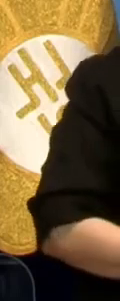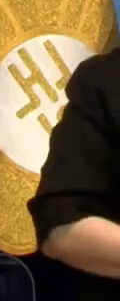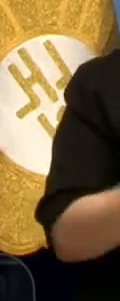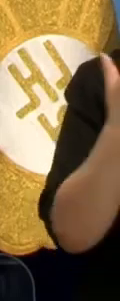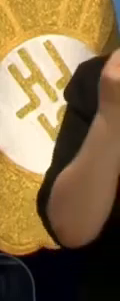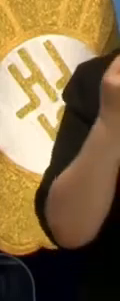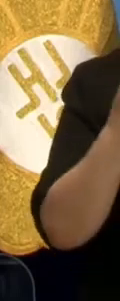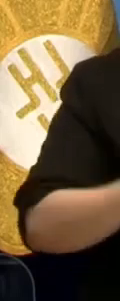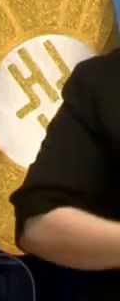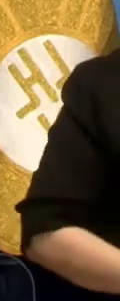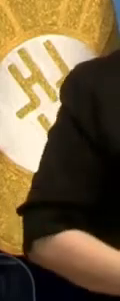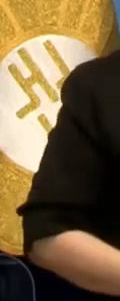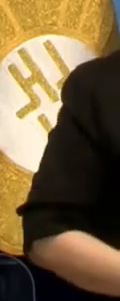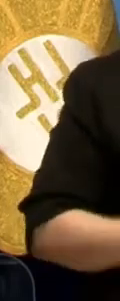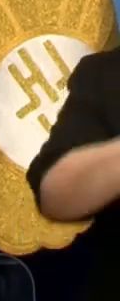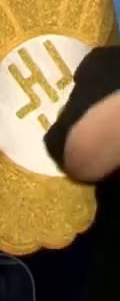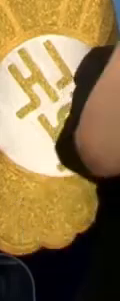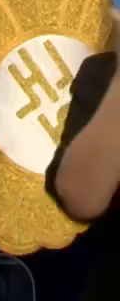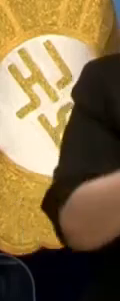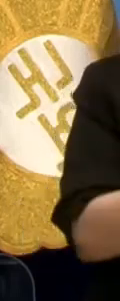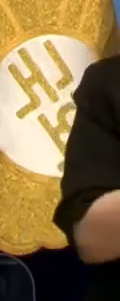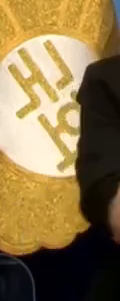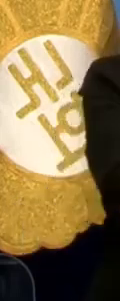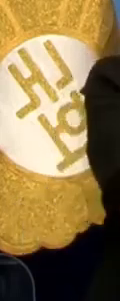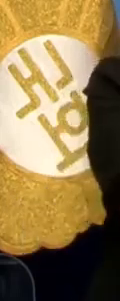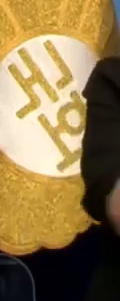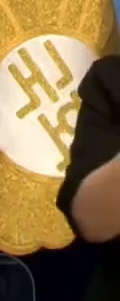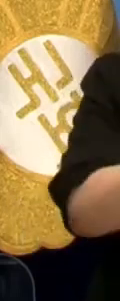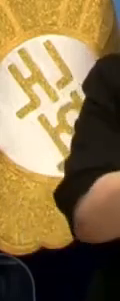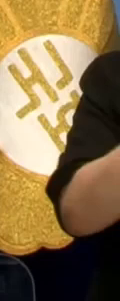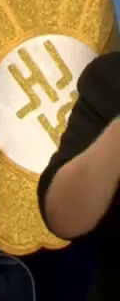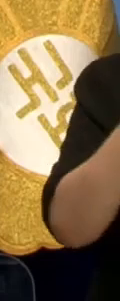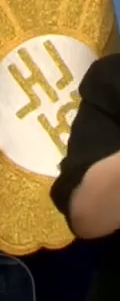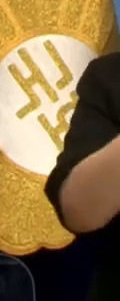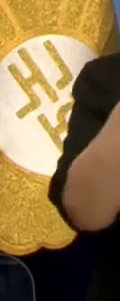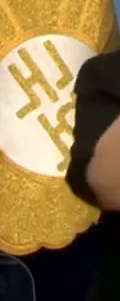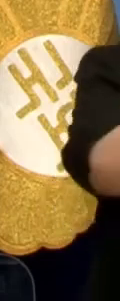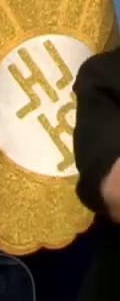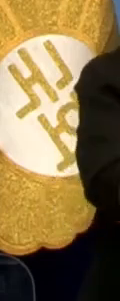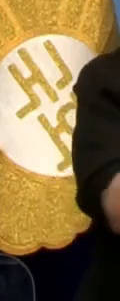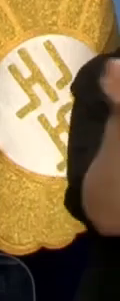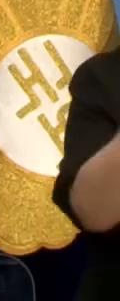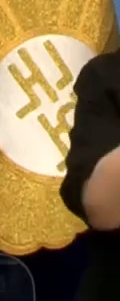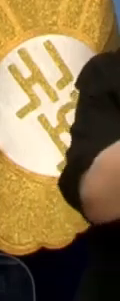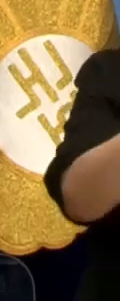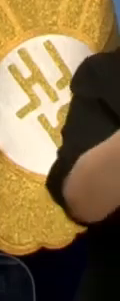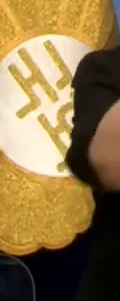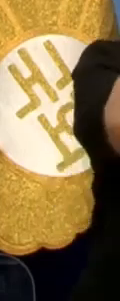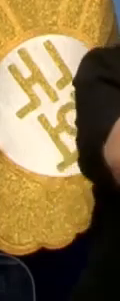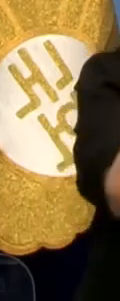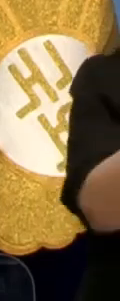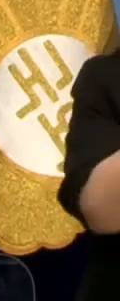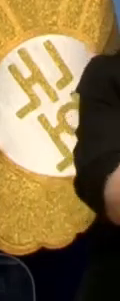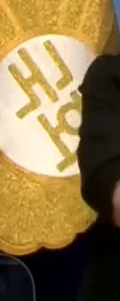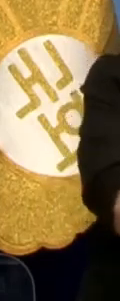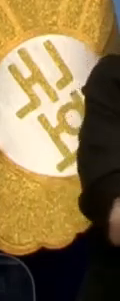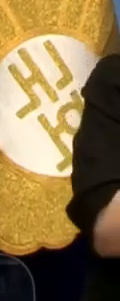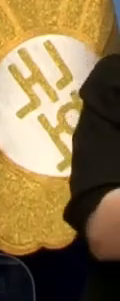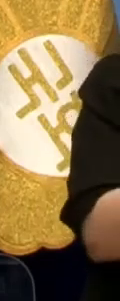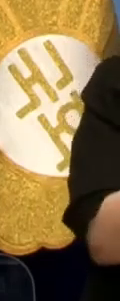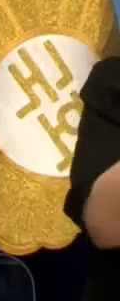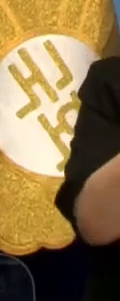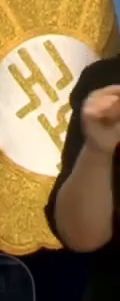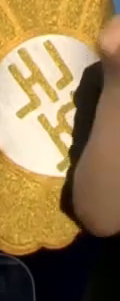역시 모든 대상자에 대한 것이 아니라 일부 농민 또는 일부 청년에 대한 것이어서